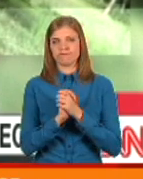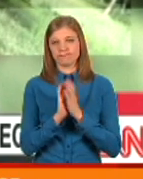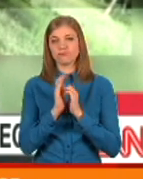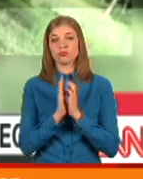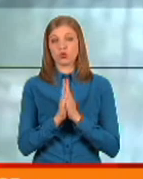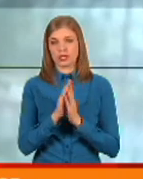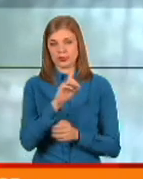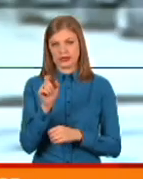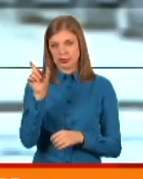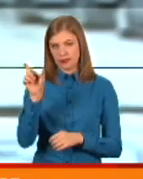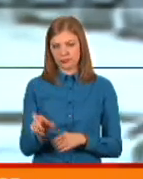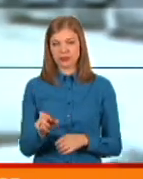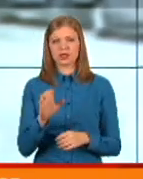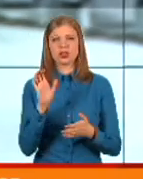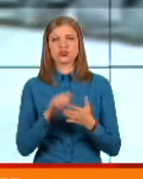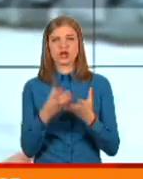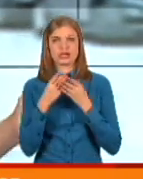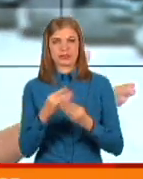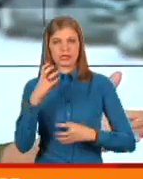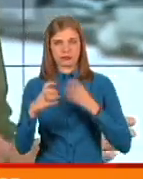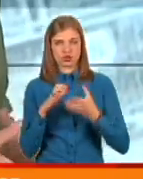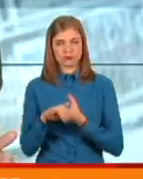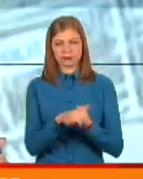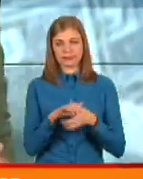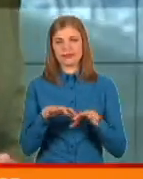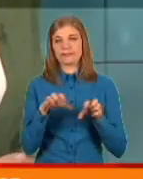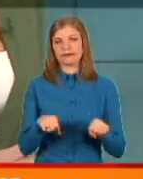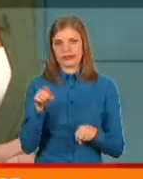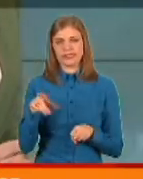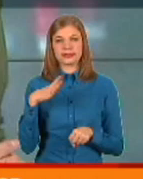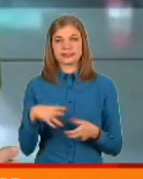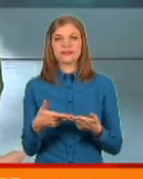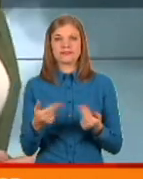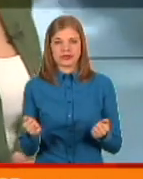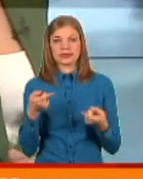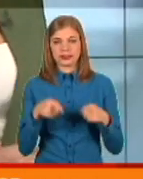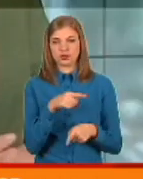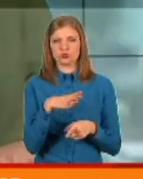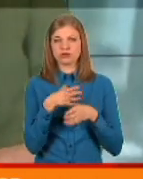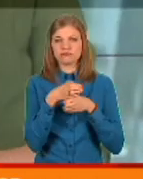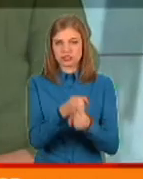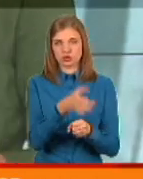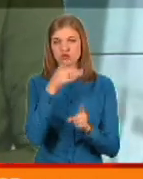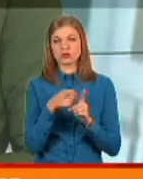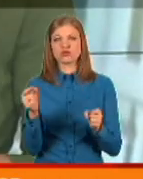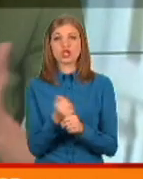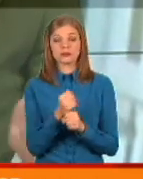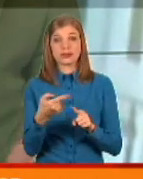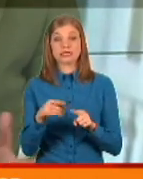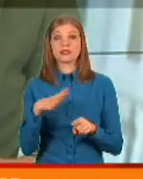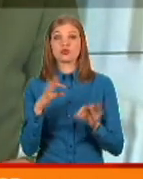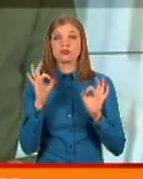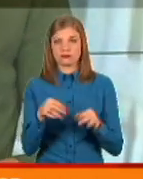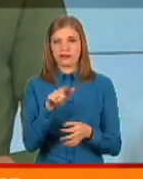молитися за Джамаля. Через тиск міжнародної спільноти влада Саудівської Аравії таки визнала, Хашогі був задушений під час бійки, і сталося це саме